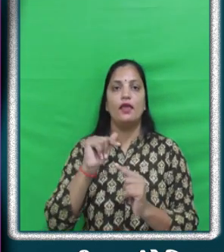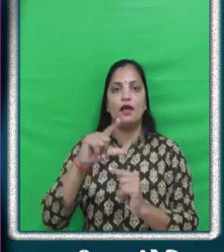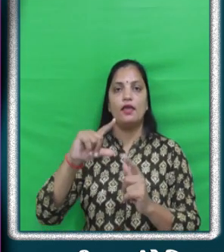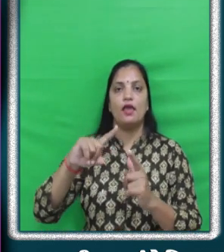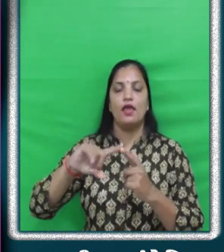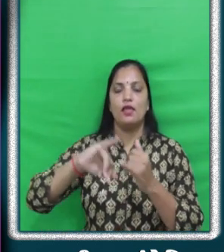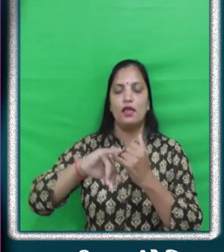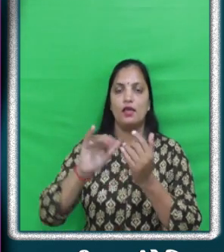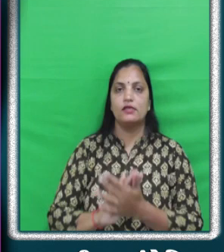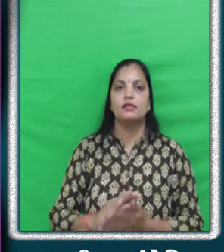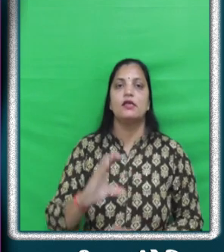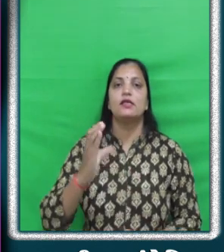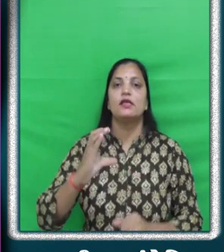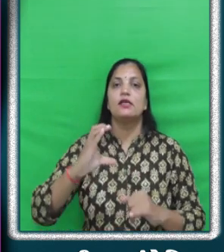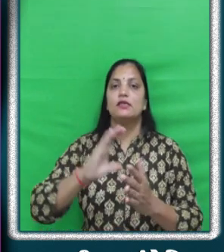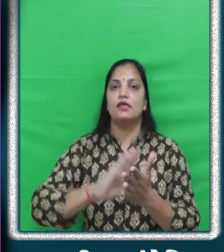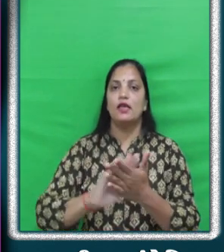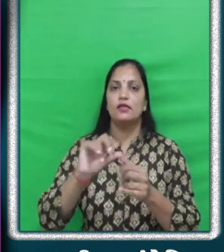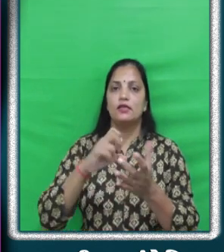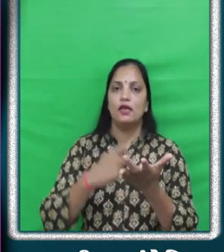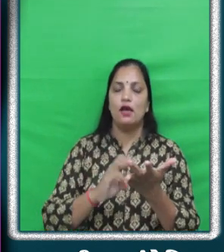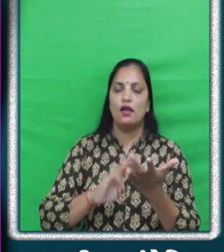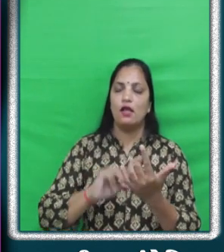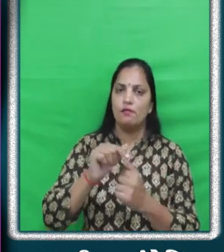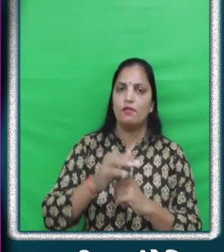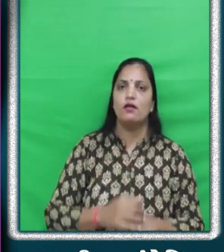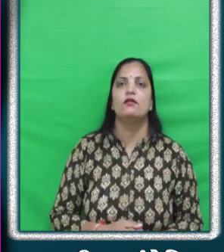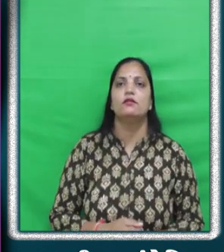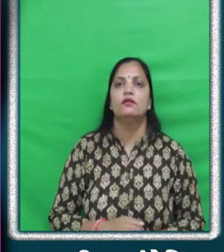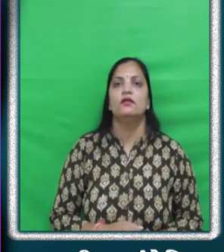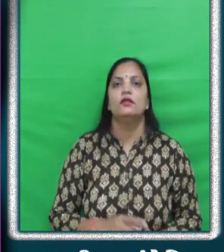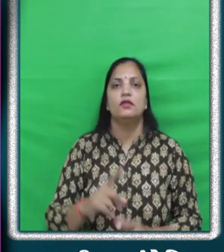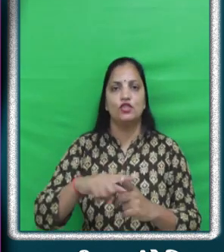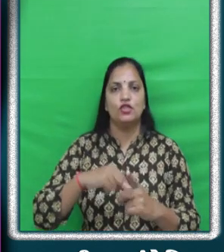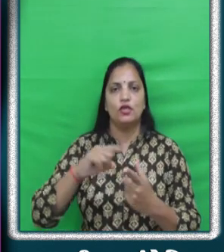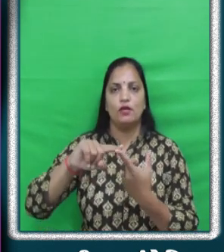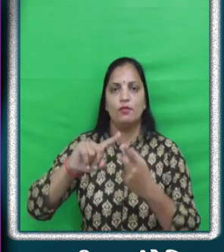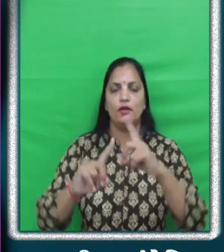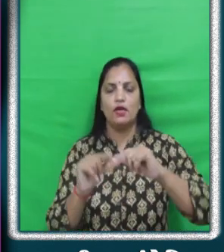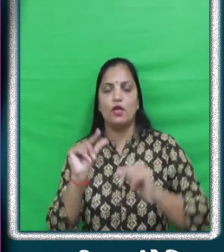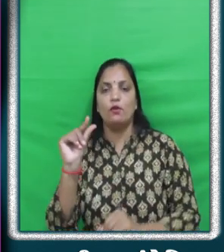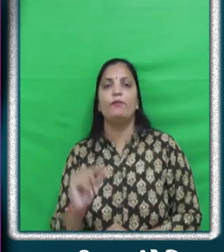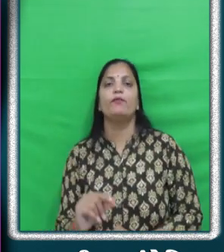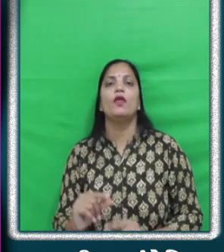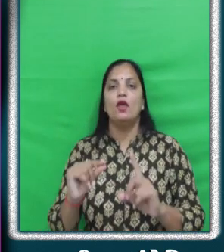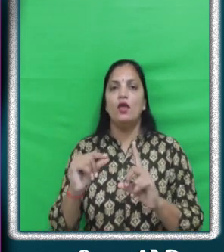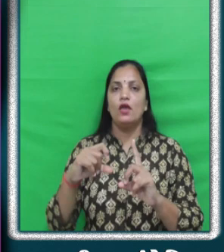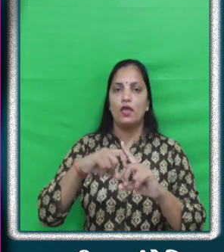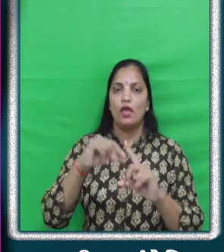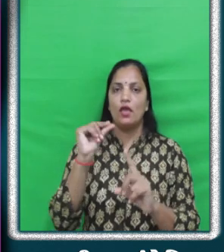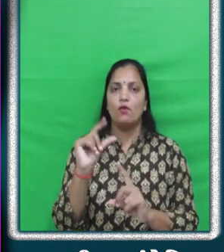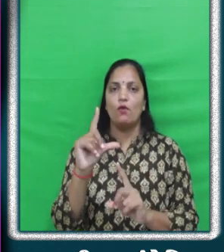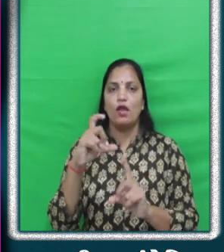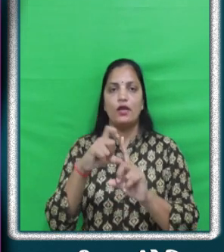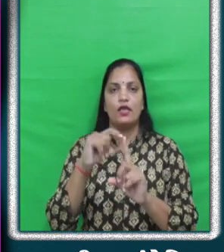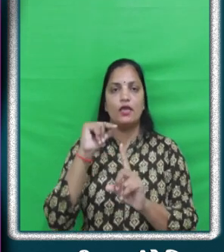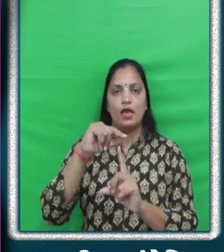કૈલાશ, ચારમી બધા વિદ્યાર્થી સ્ક્રોલ થાય છે. જીતુ, કુલદીપ,